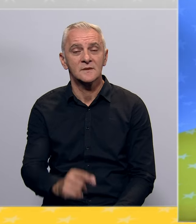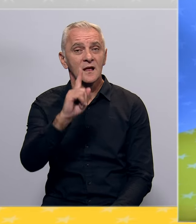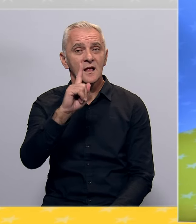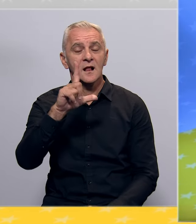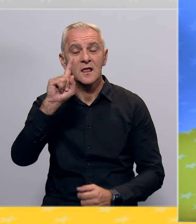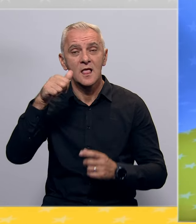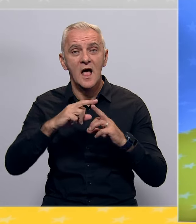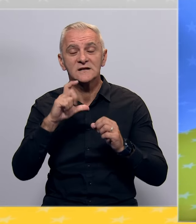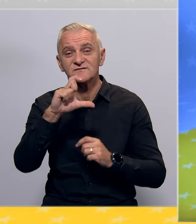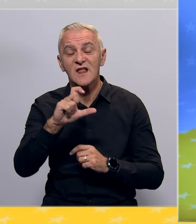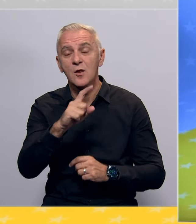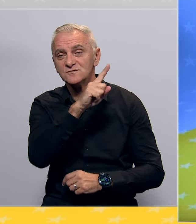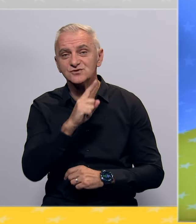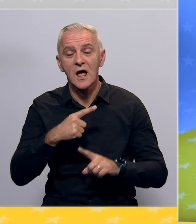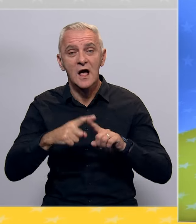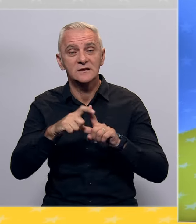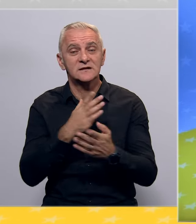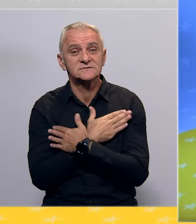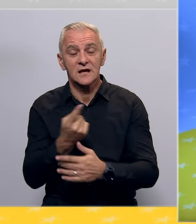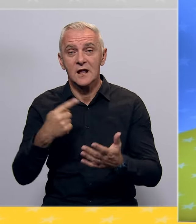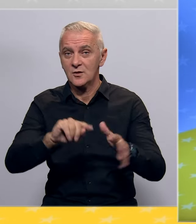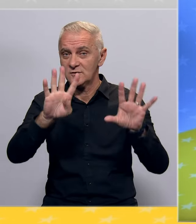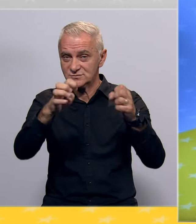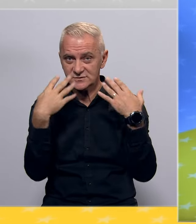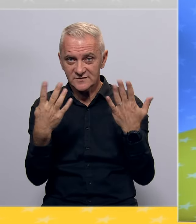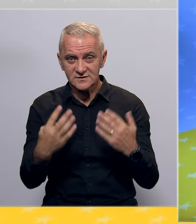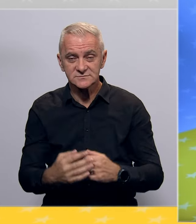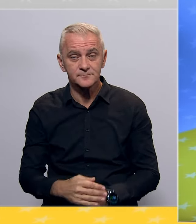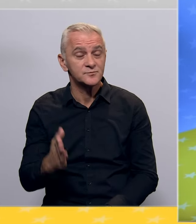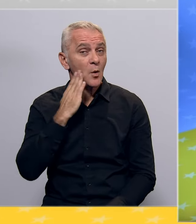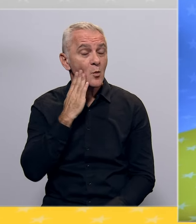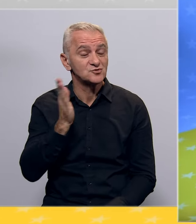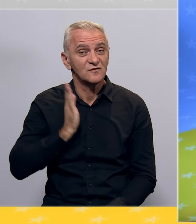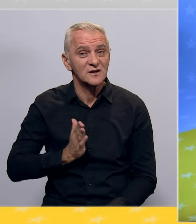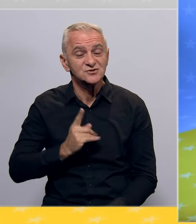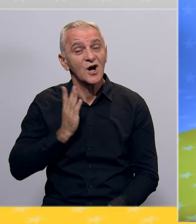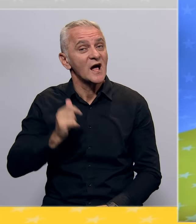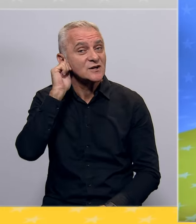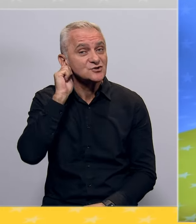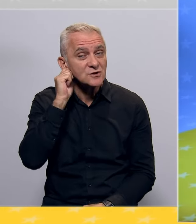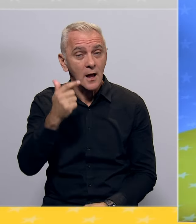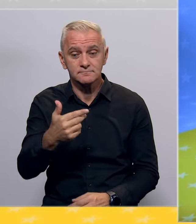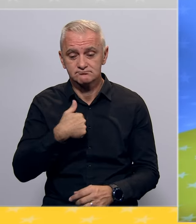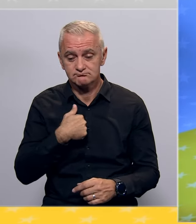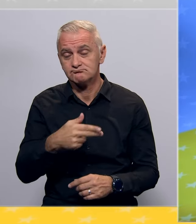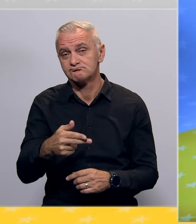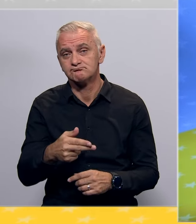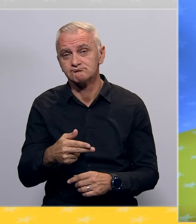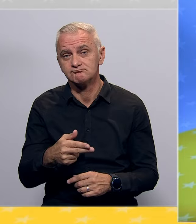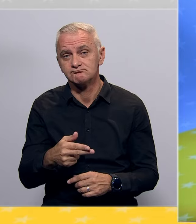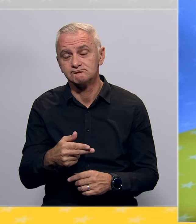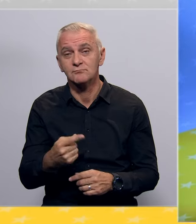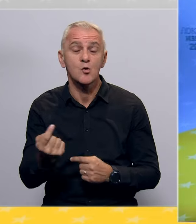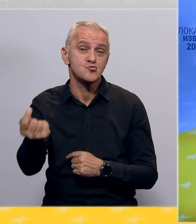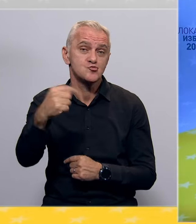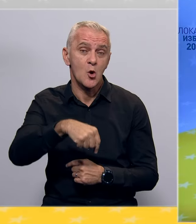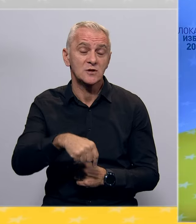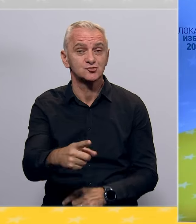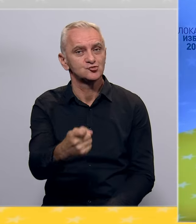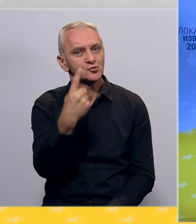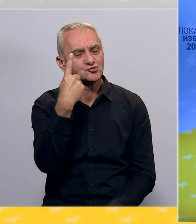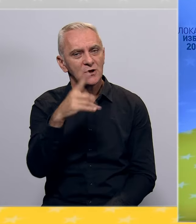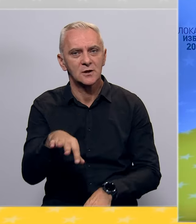Ilija Cvetanović, HDZ 1990. Poštovane građanke i građani, pred nama se nalaze, odnosno dolaze nam još